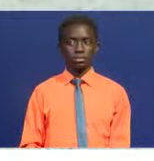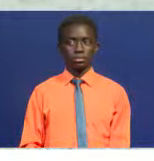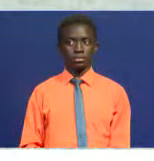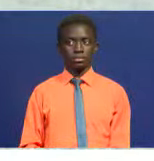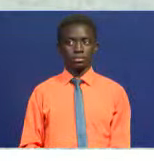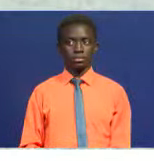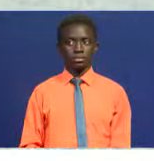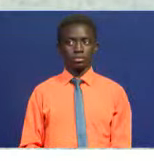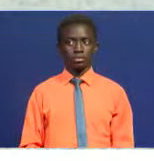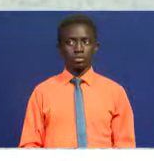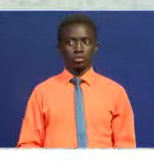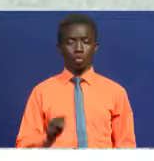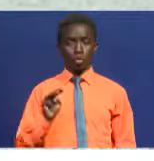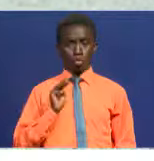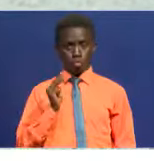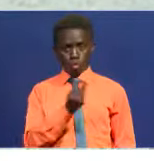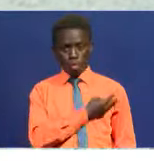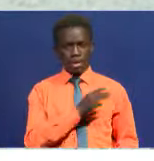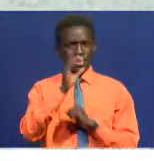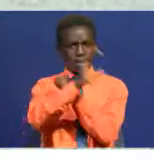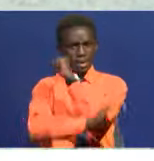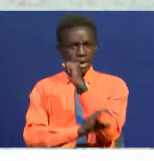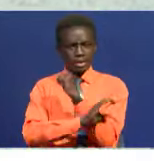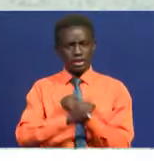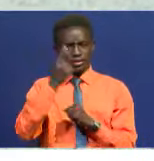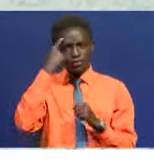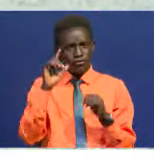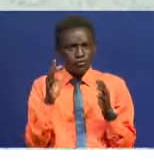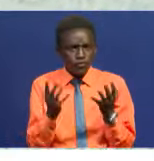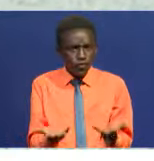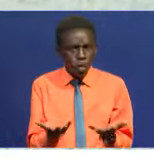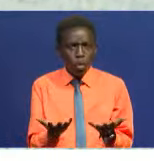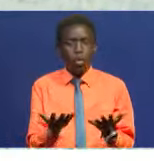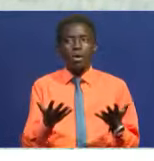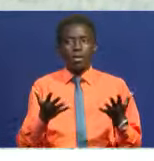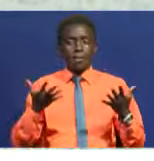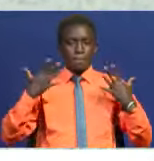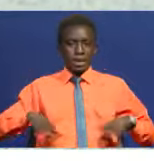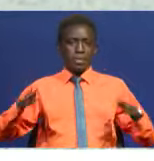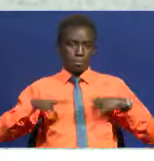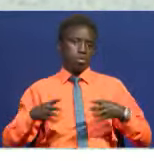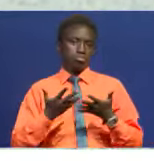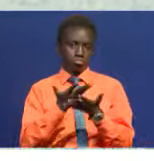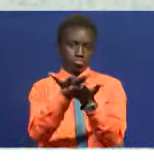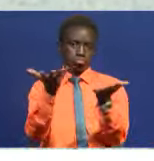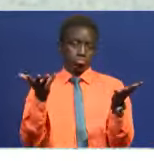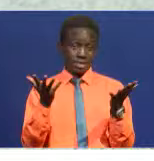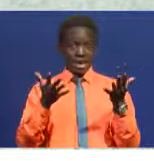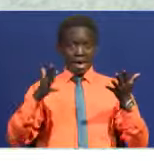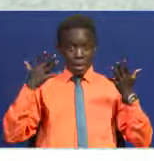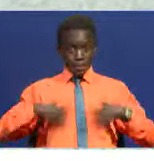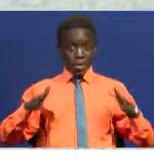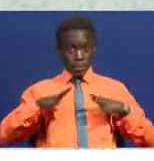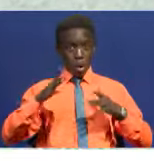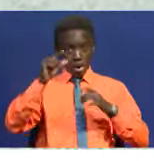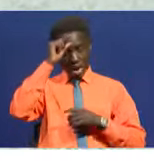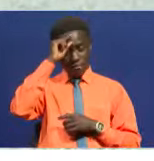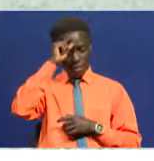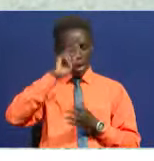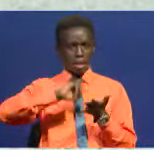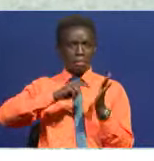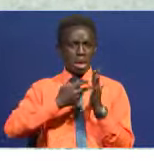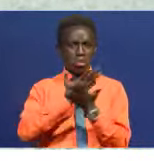Sisi ni nchi ya demokrasia, na katika demokrasia wananchi ndio wanaamua, na wanaamua katika